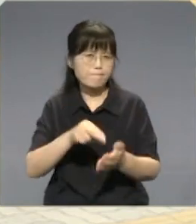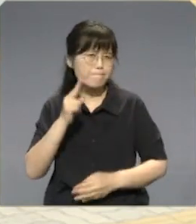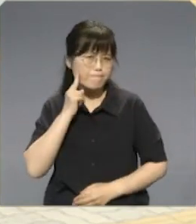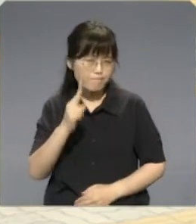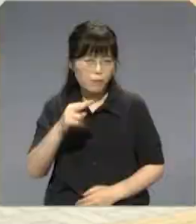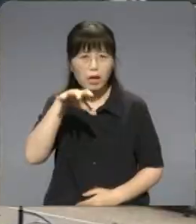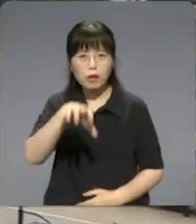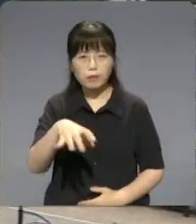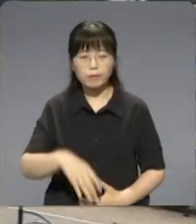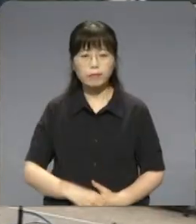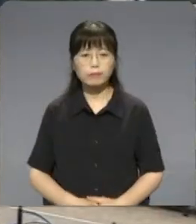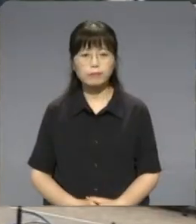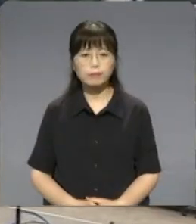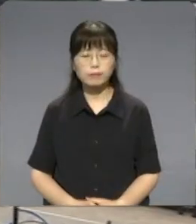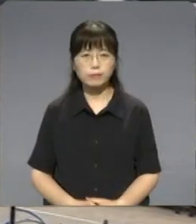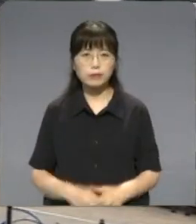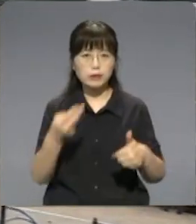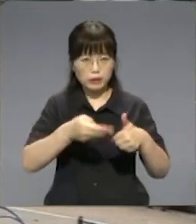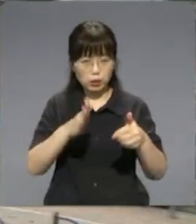심각한 곳입니다.